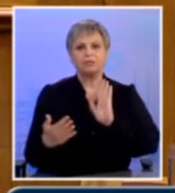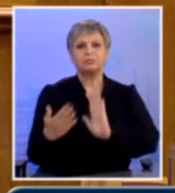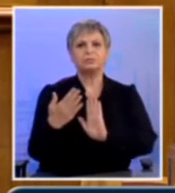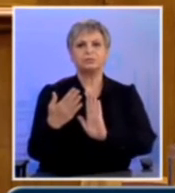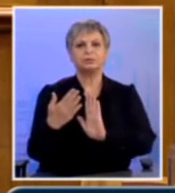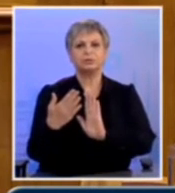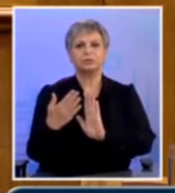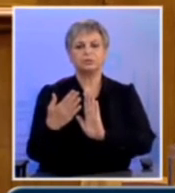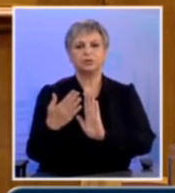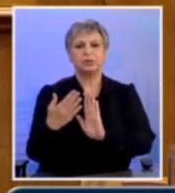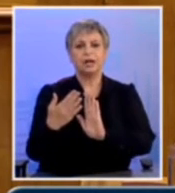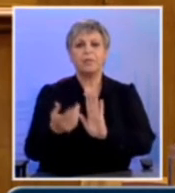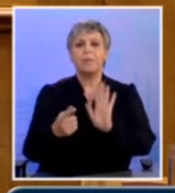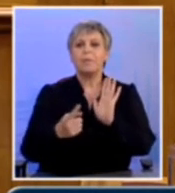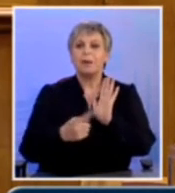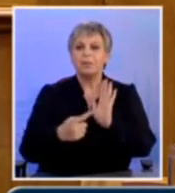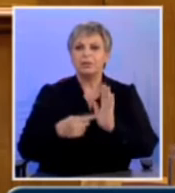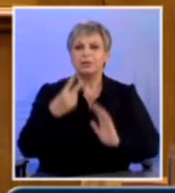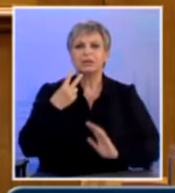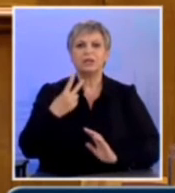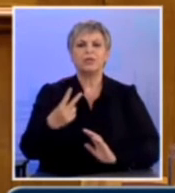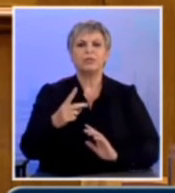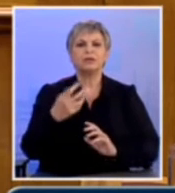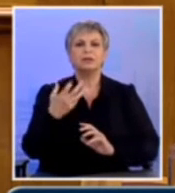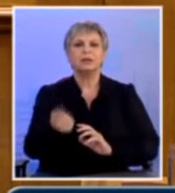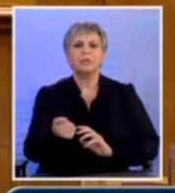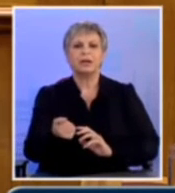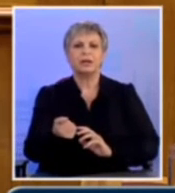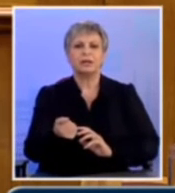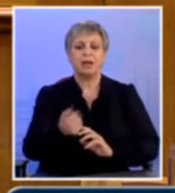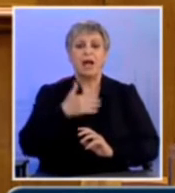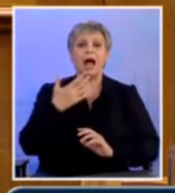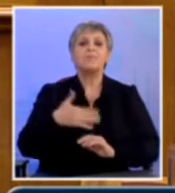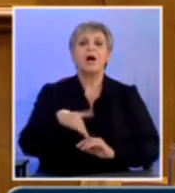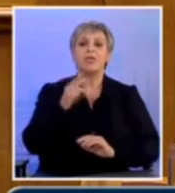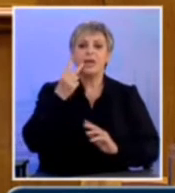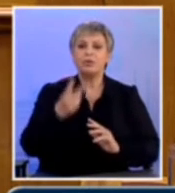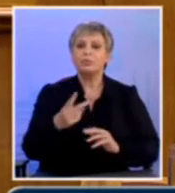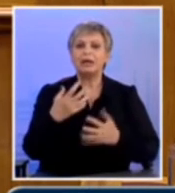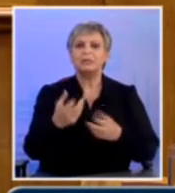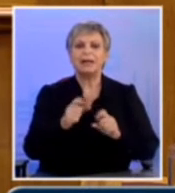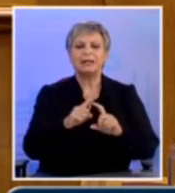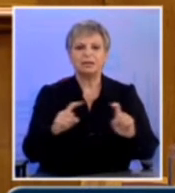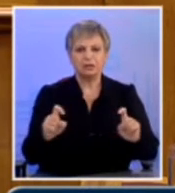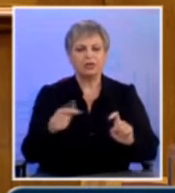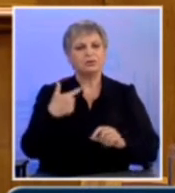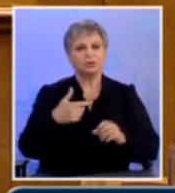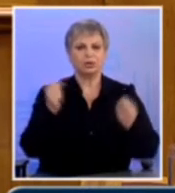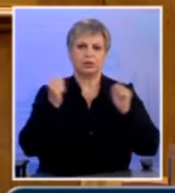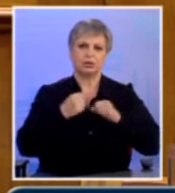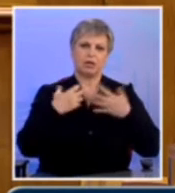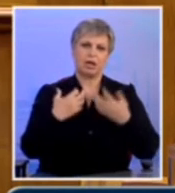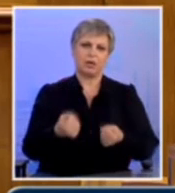αν δεν δούμε το δάσος, μπορεί να έχουμε μια πολύ μεγάλη καταστροφή. Και αυτή η